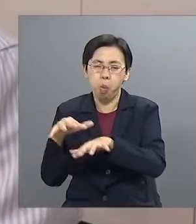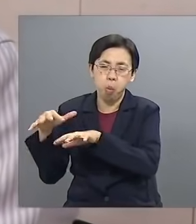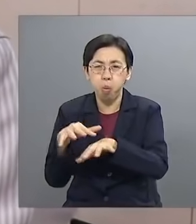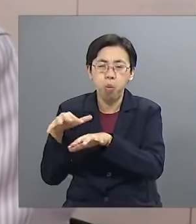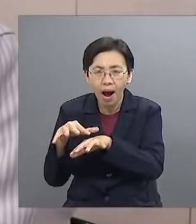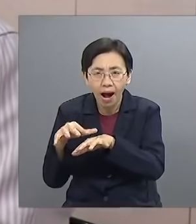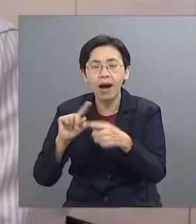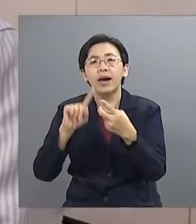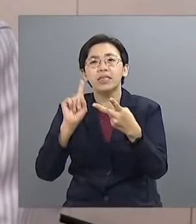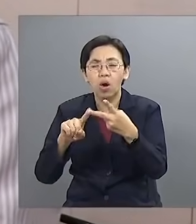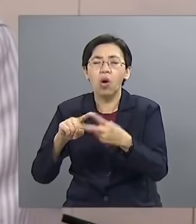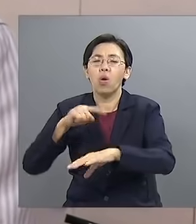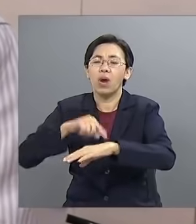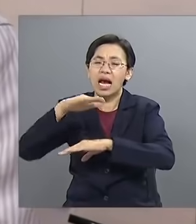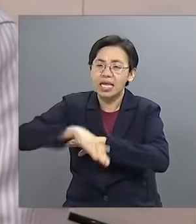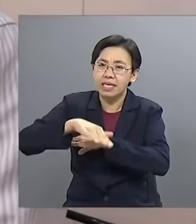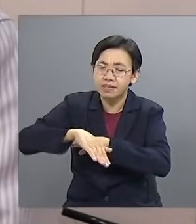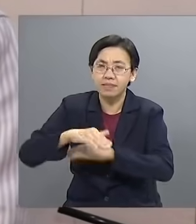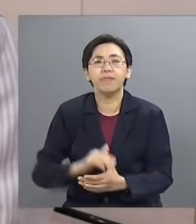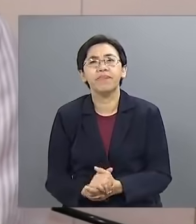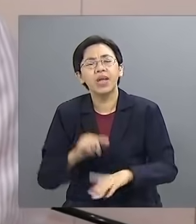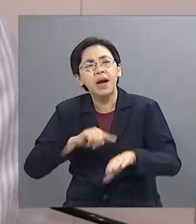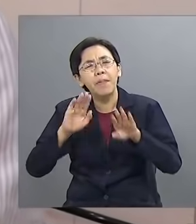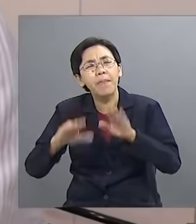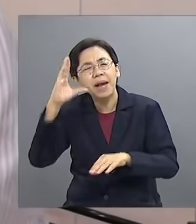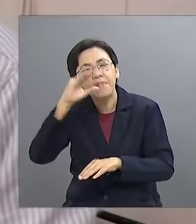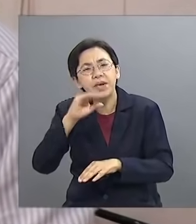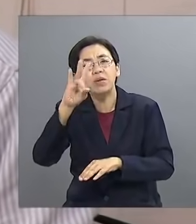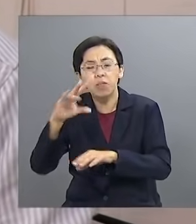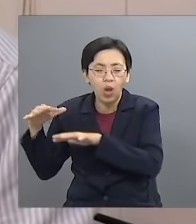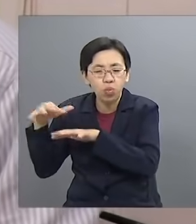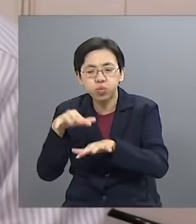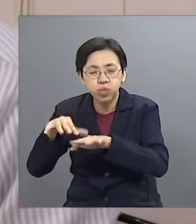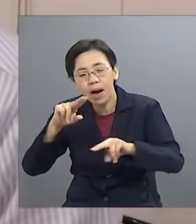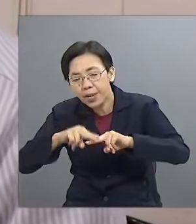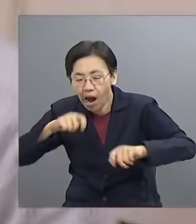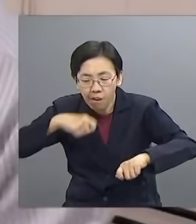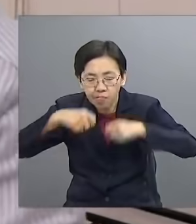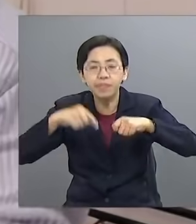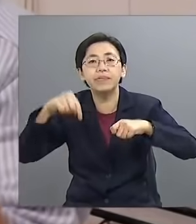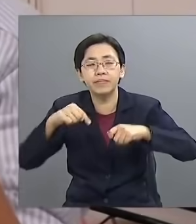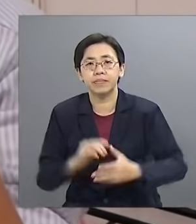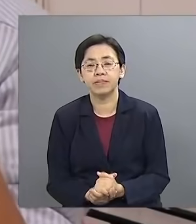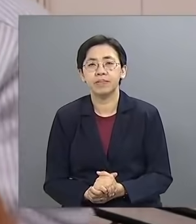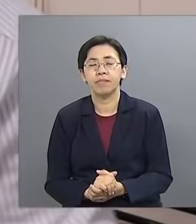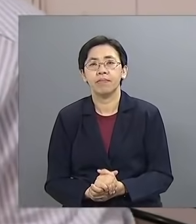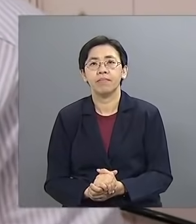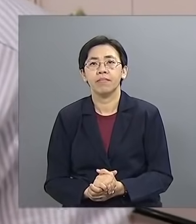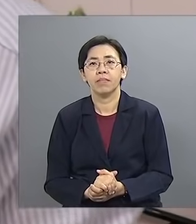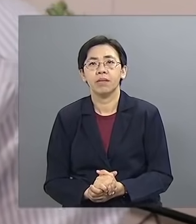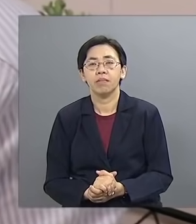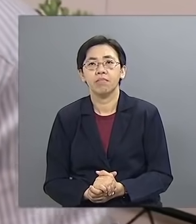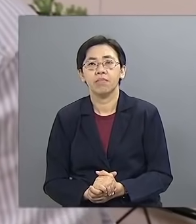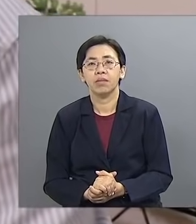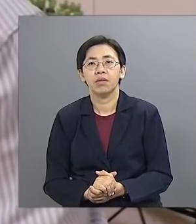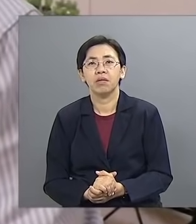ตอนเย็นคือเกือบทุ่มหนึ่งอะไรในเรานั้นนะคะ แล้วถ้าเกิดว่ามันติดไปนี่นานๆเนี่ยเราอยาก